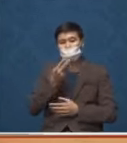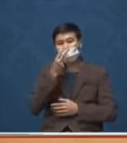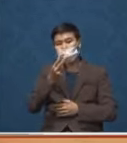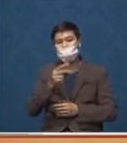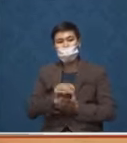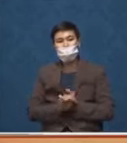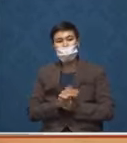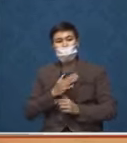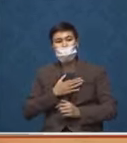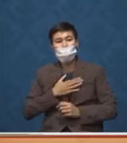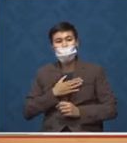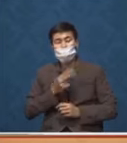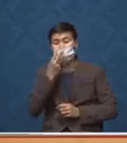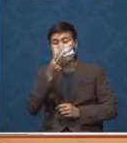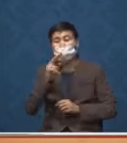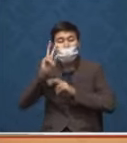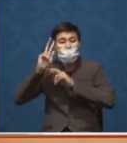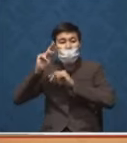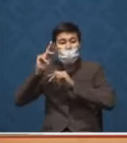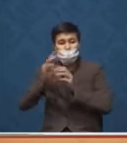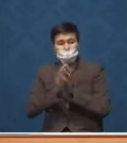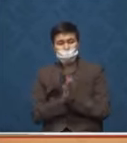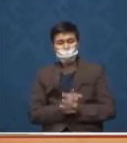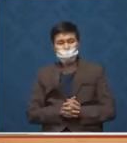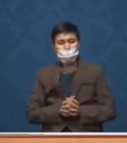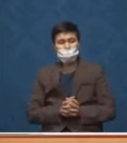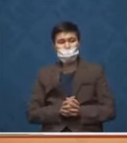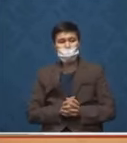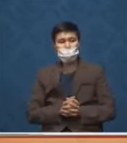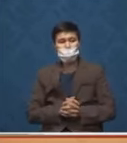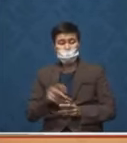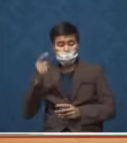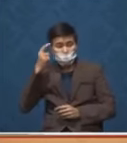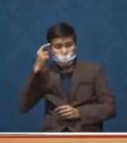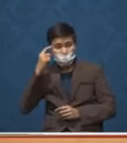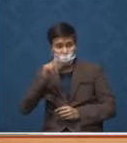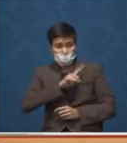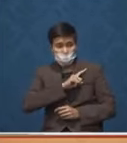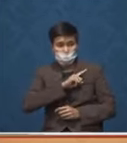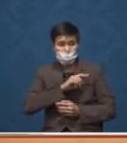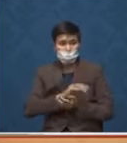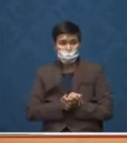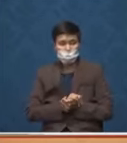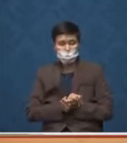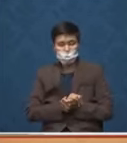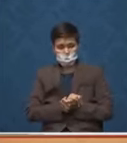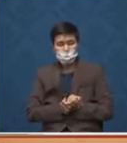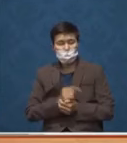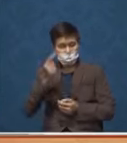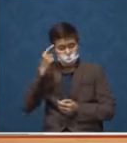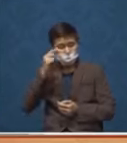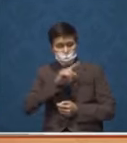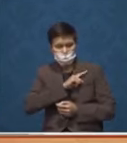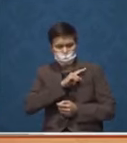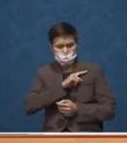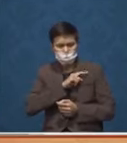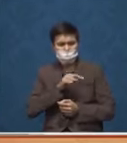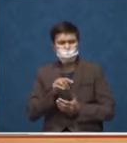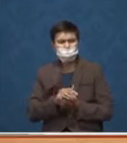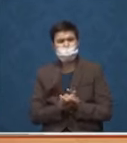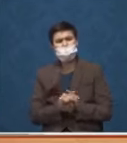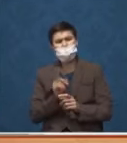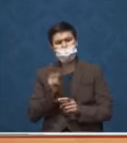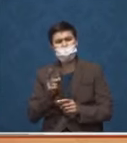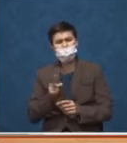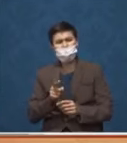แทนนี่ดูจากข่าวนะฮะเพราะนั้นคือบางทีเราก็คาดเดาจากที่เราคิดไปเองอ่ะว่ามันจะเป็นอย่างนั้นอย่างนี้แต่ในความเป็นจริ